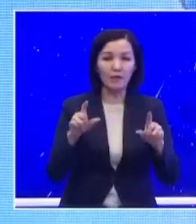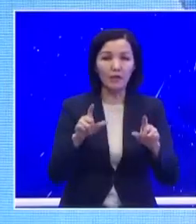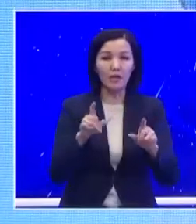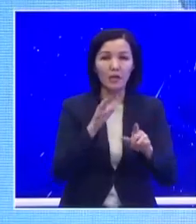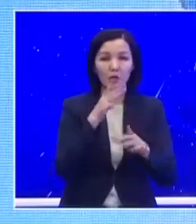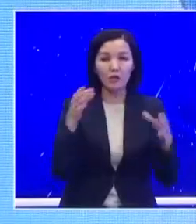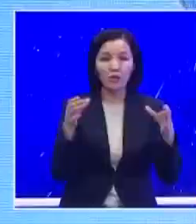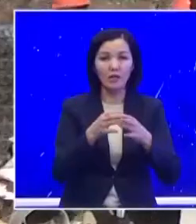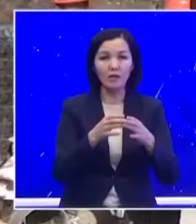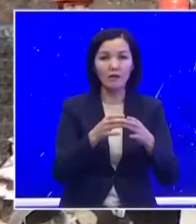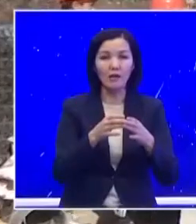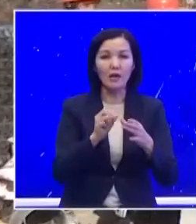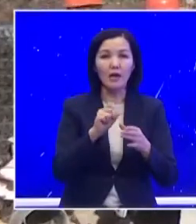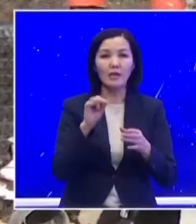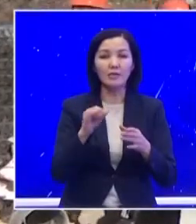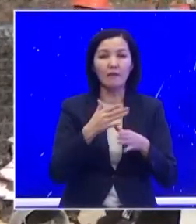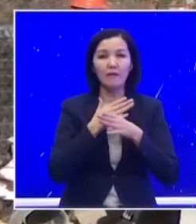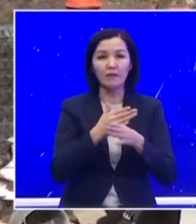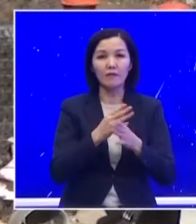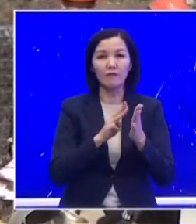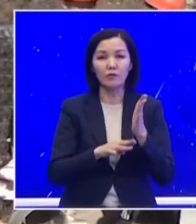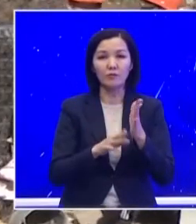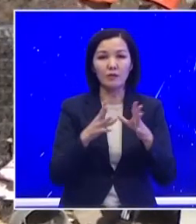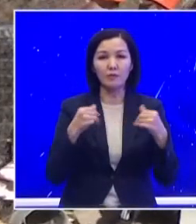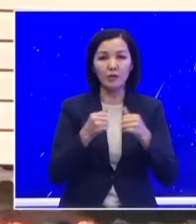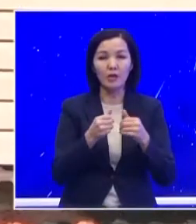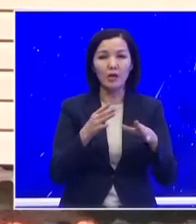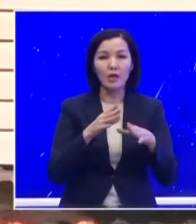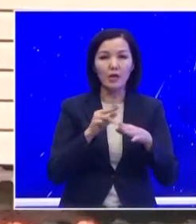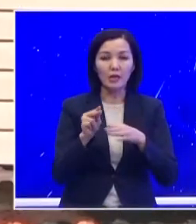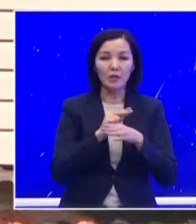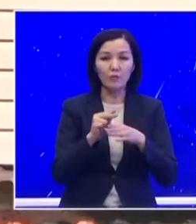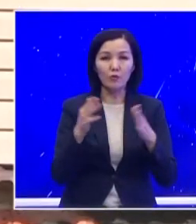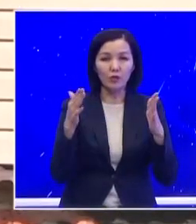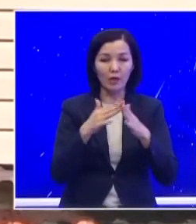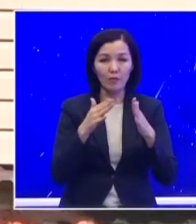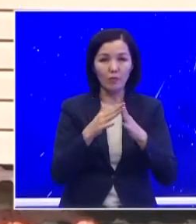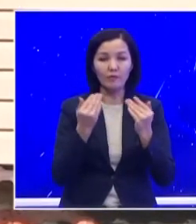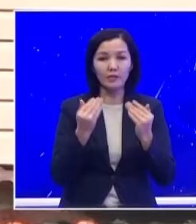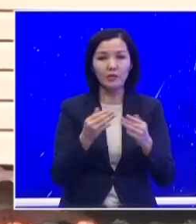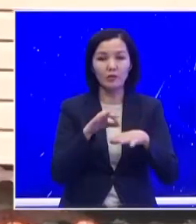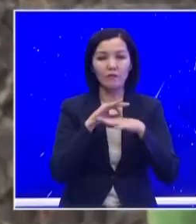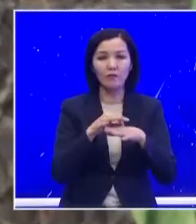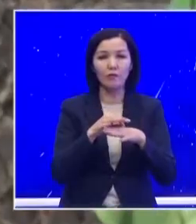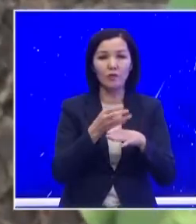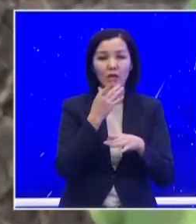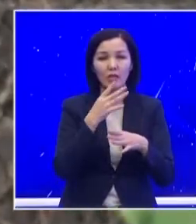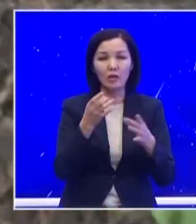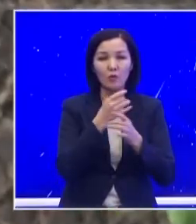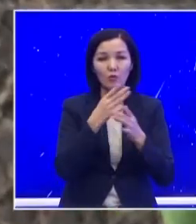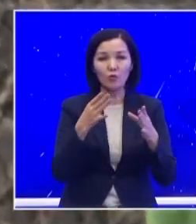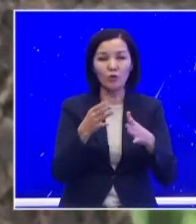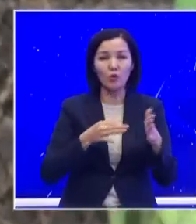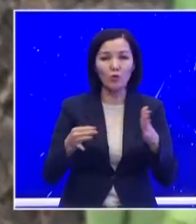компанией Friend Asia, которая помогла 87 семьям провести ремонт квартир и домов. И такую работу сегодня ведут все этнокультурные объединения